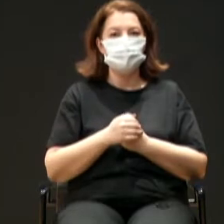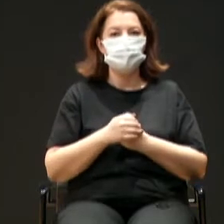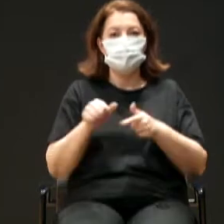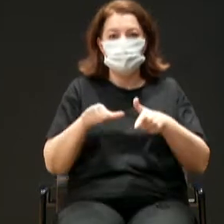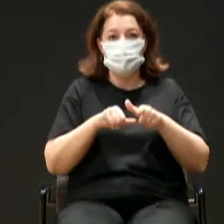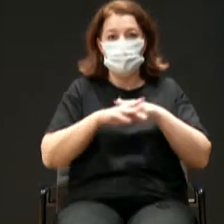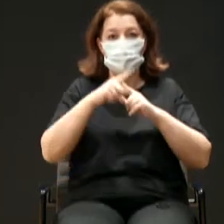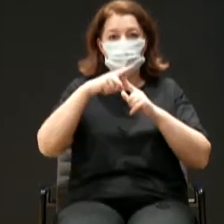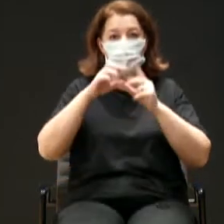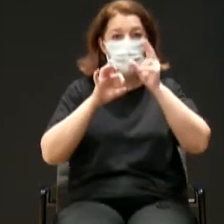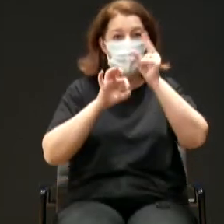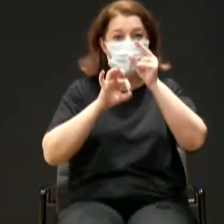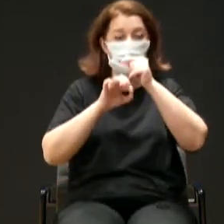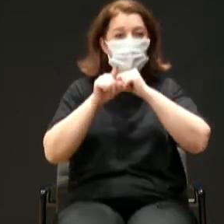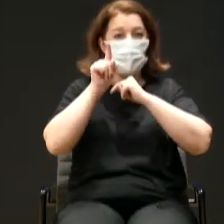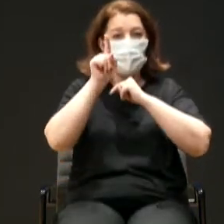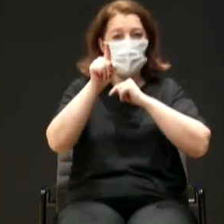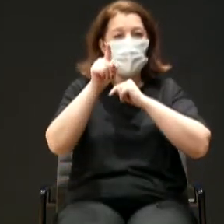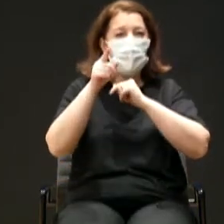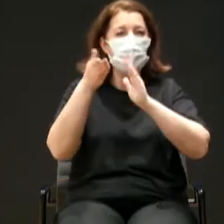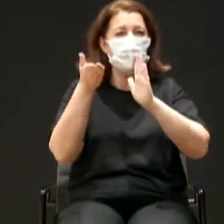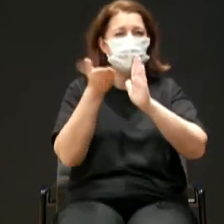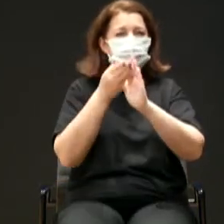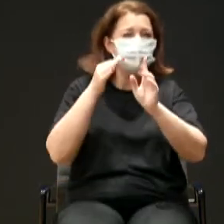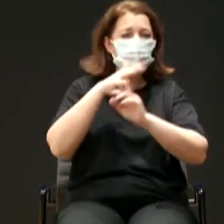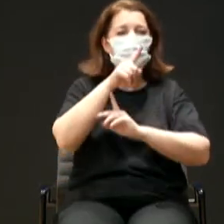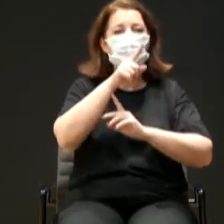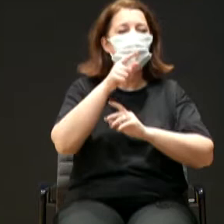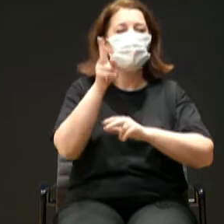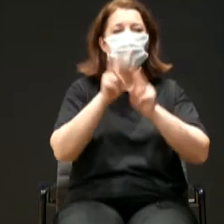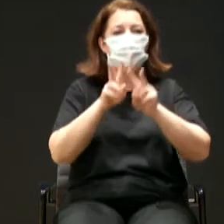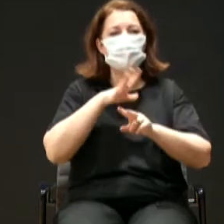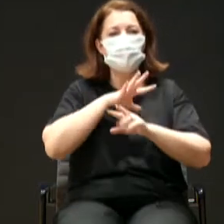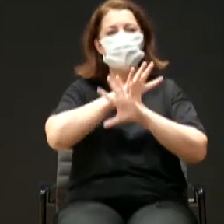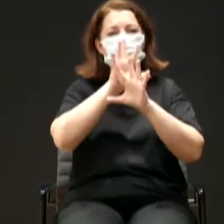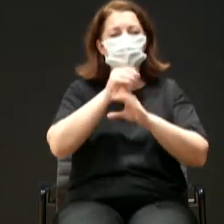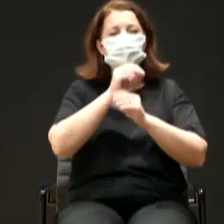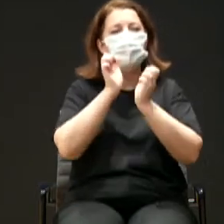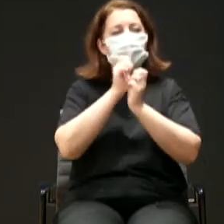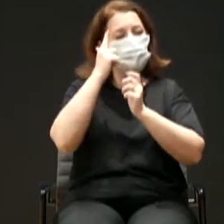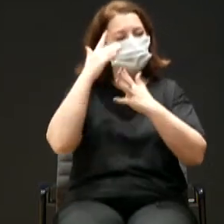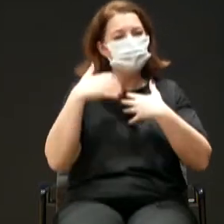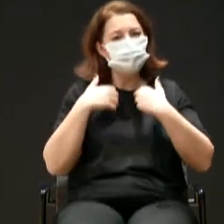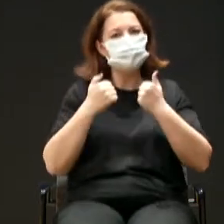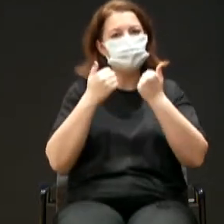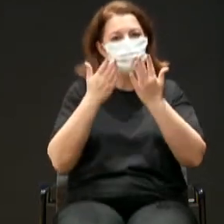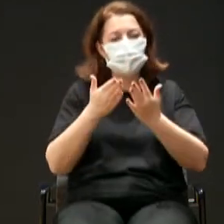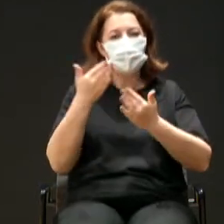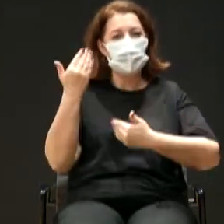FETÖ kalkışması. Orada şehitlerimiz var. Hepsine başsağlığı. Gazilerimize